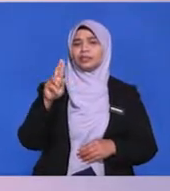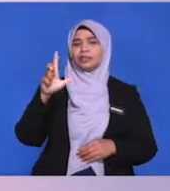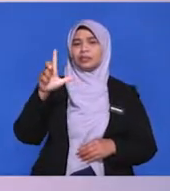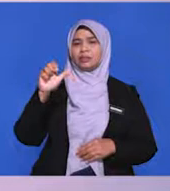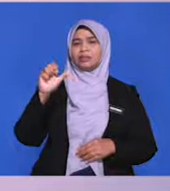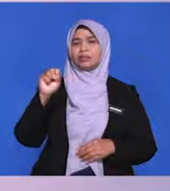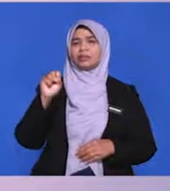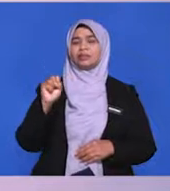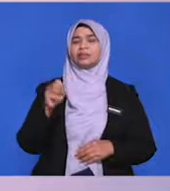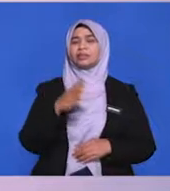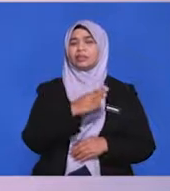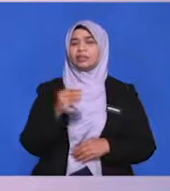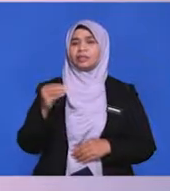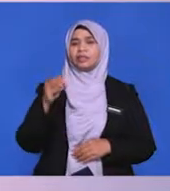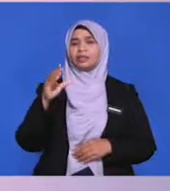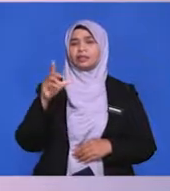atau tekanan